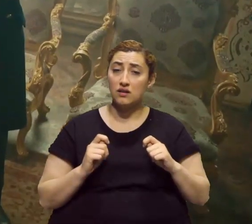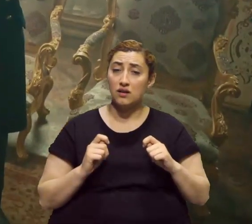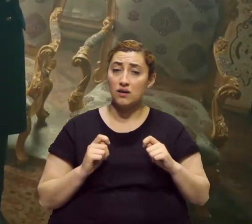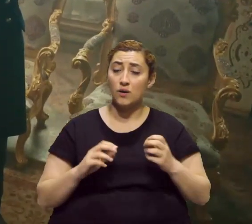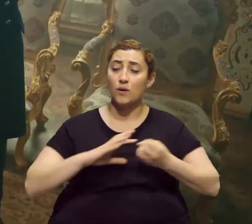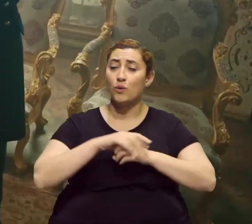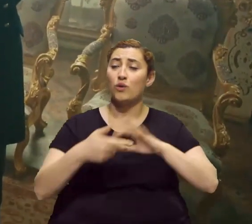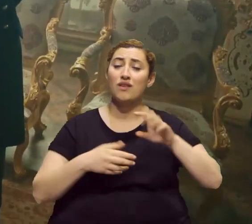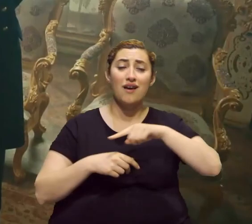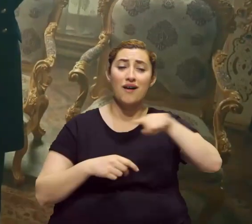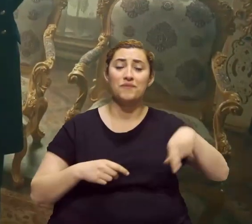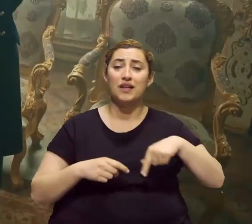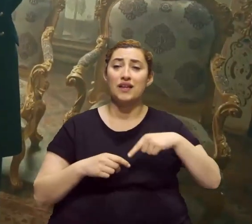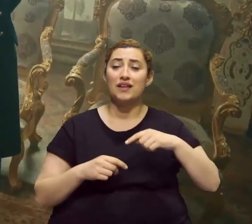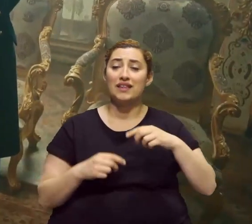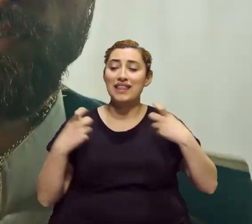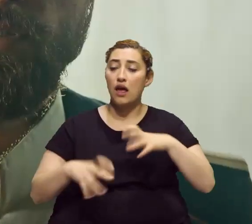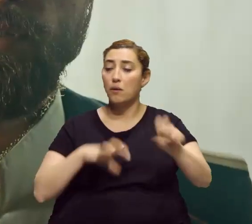küresel sömürgecilik ağını yönetenler